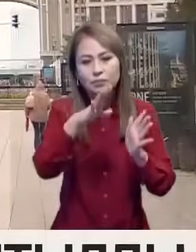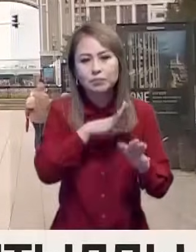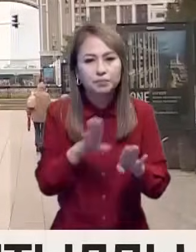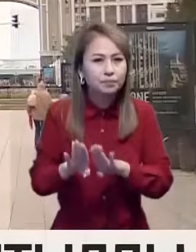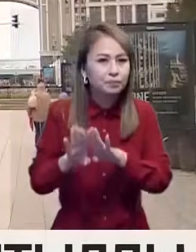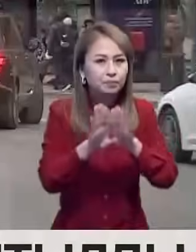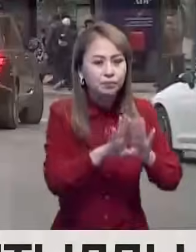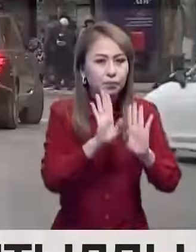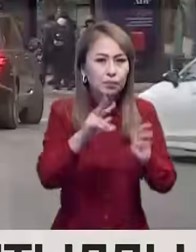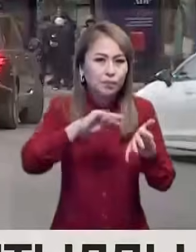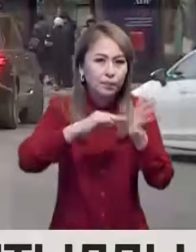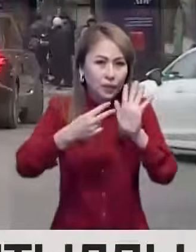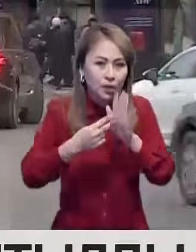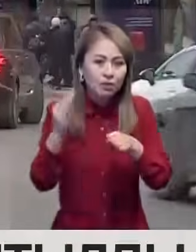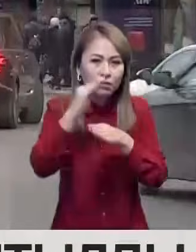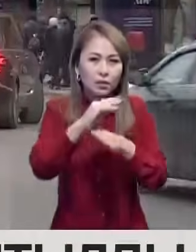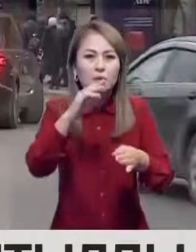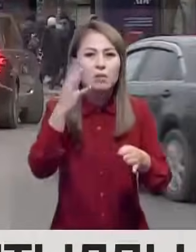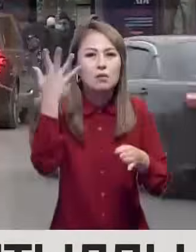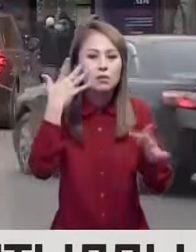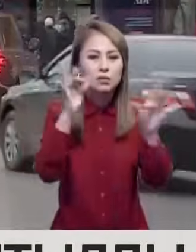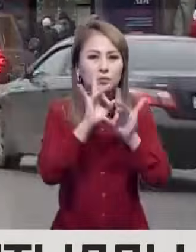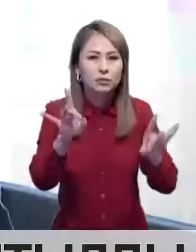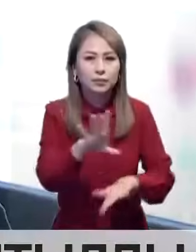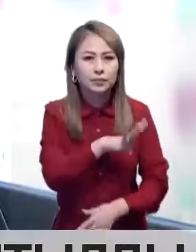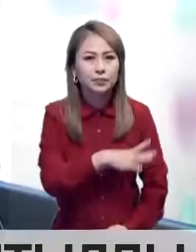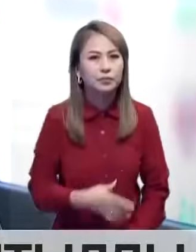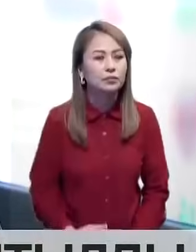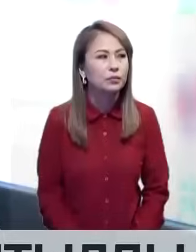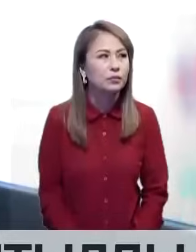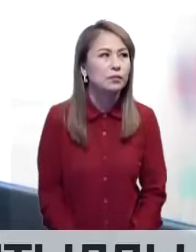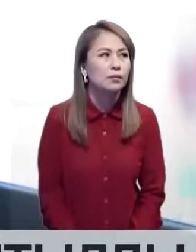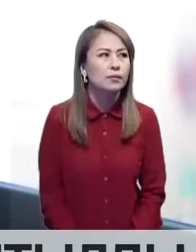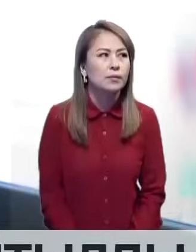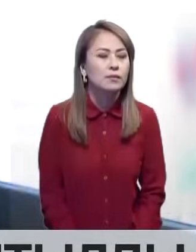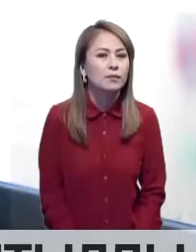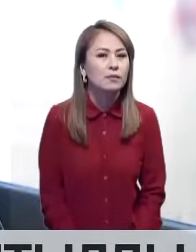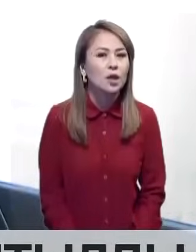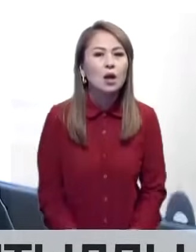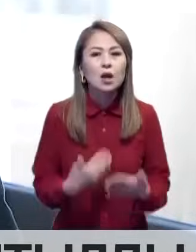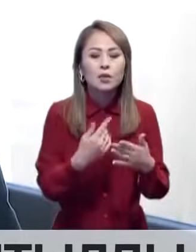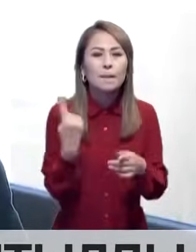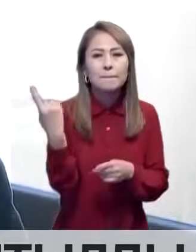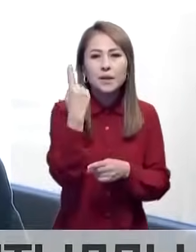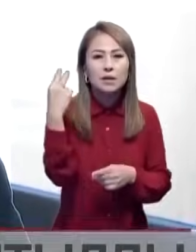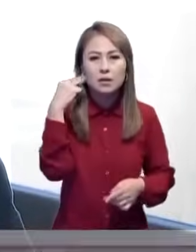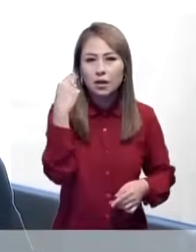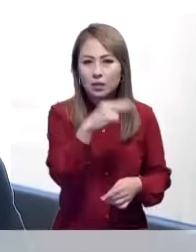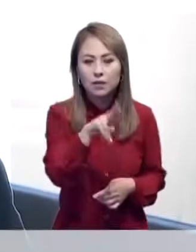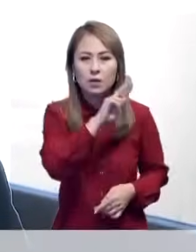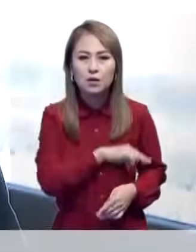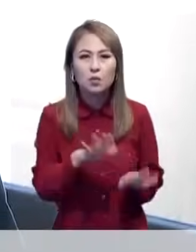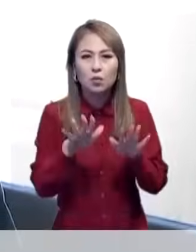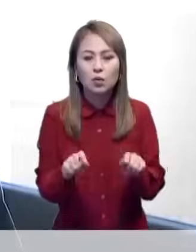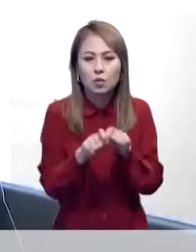күрек тауып беру көзделуде. Осы мақсатта арнайы тұжырымдама түзілді. Для того, чтобы Бұл біріншіден сапалы жұмыс орнын құру